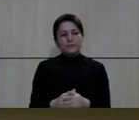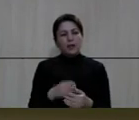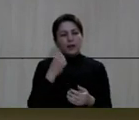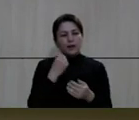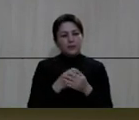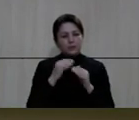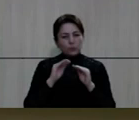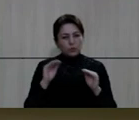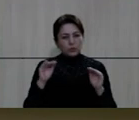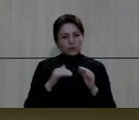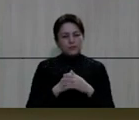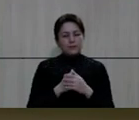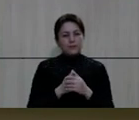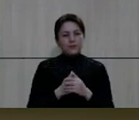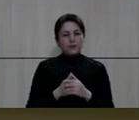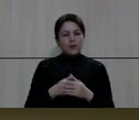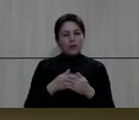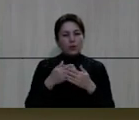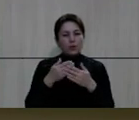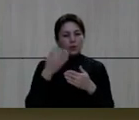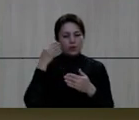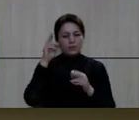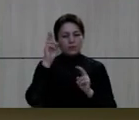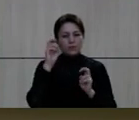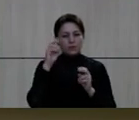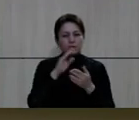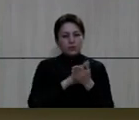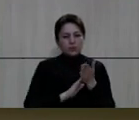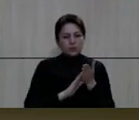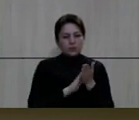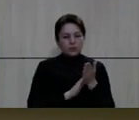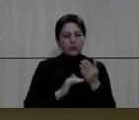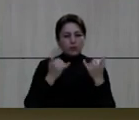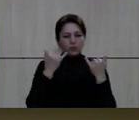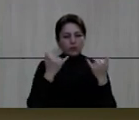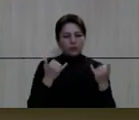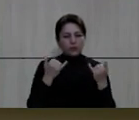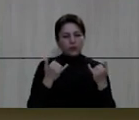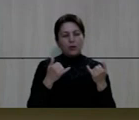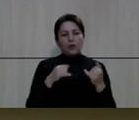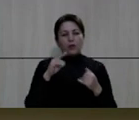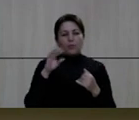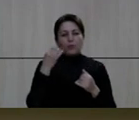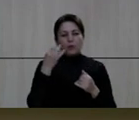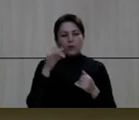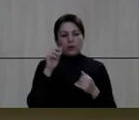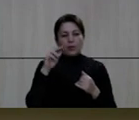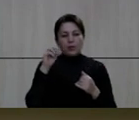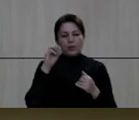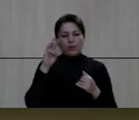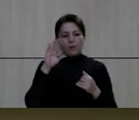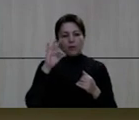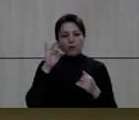Aziz o'quvchilar, o'tgan mavzu takrori bugunning poydevori.